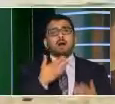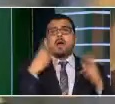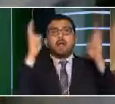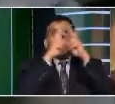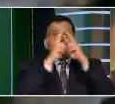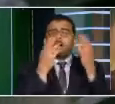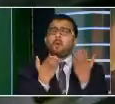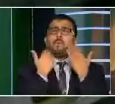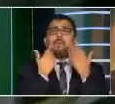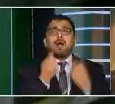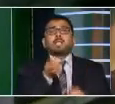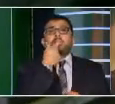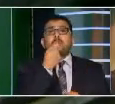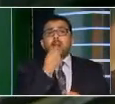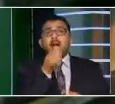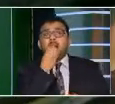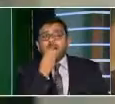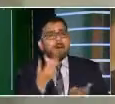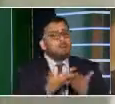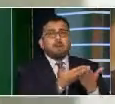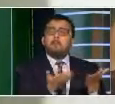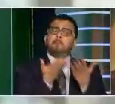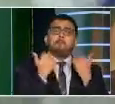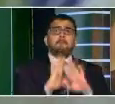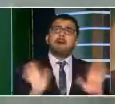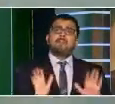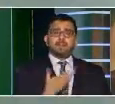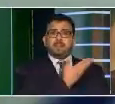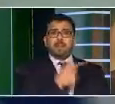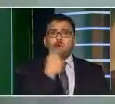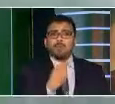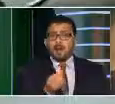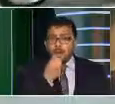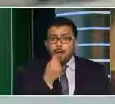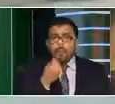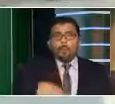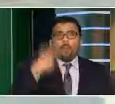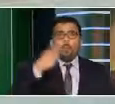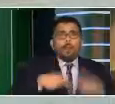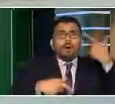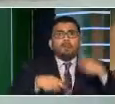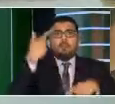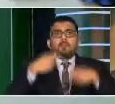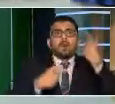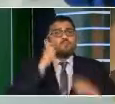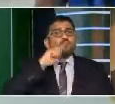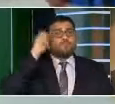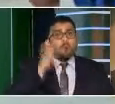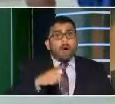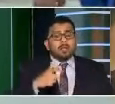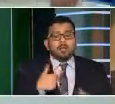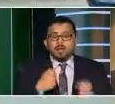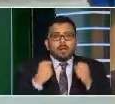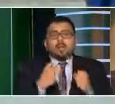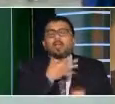وكهرباء. حتى المواد الغذائية بفعل الحصار منعدمة، وإن وجدت فهي مرتفعة الثمن بالنسبة للمواطن الذي أصبح